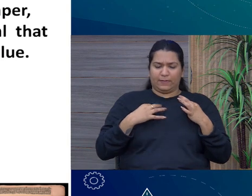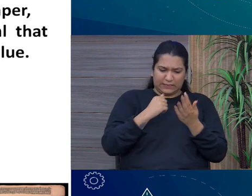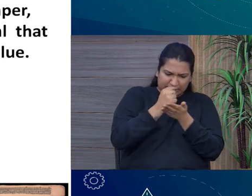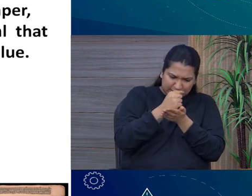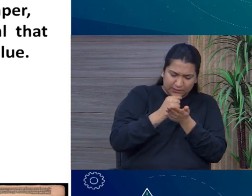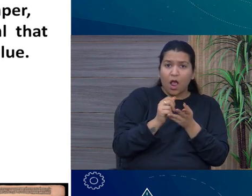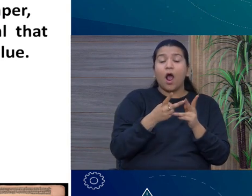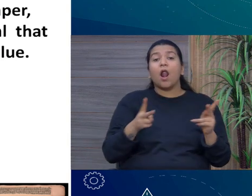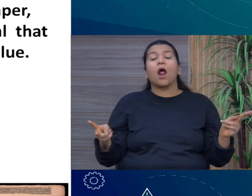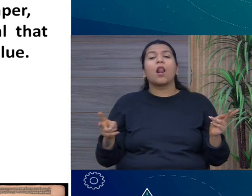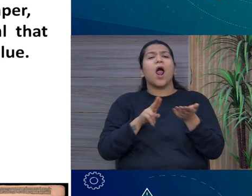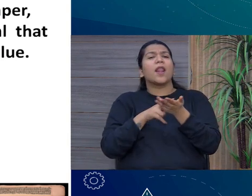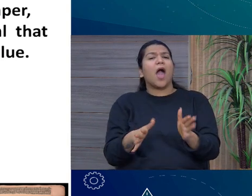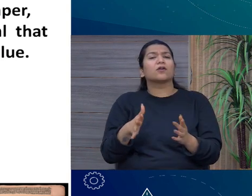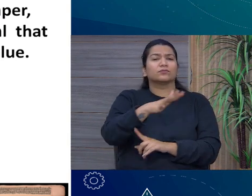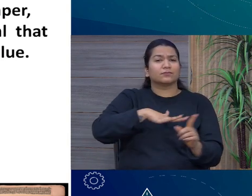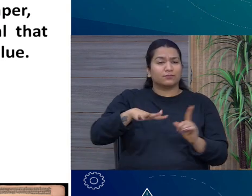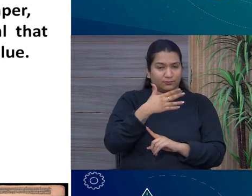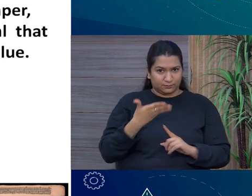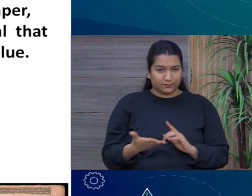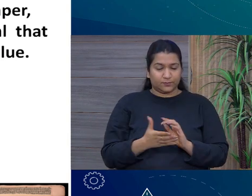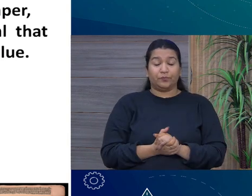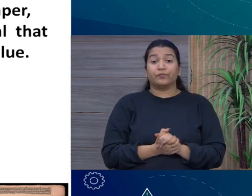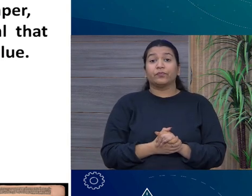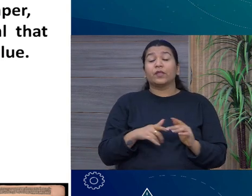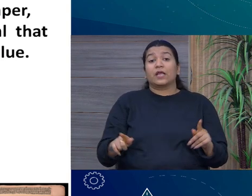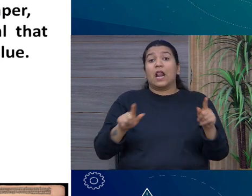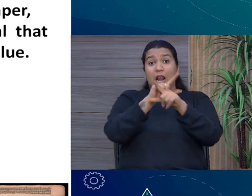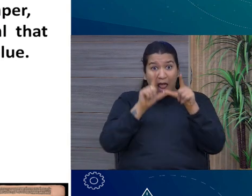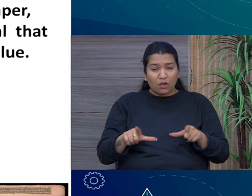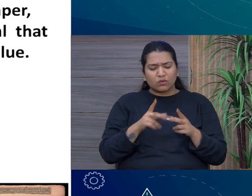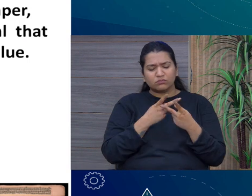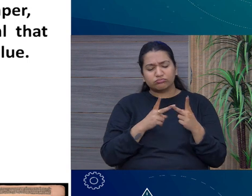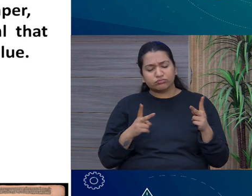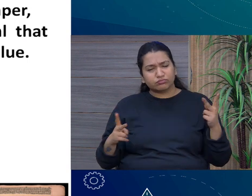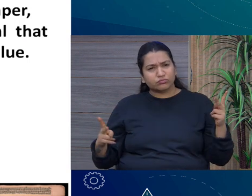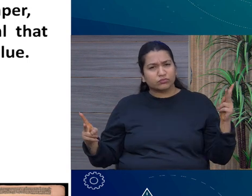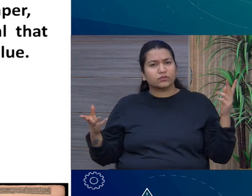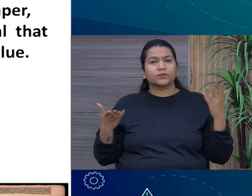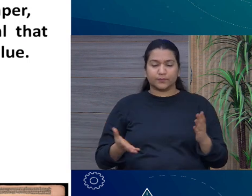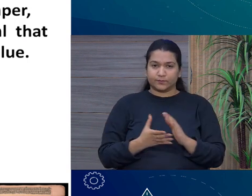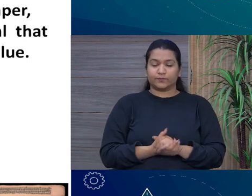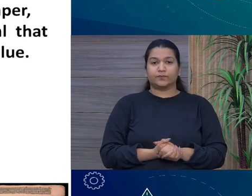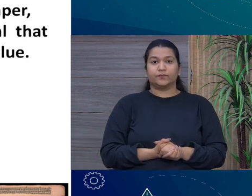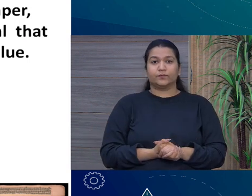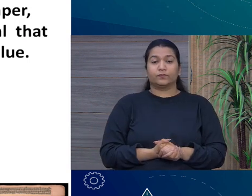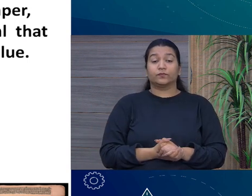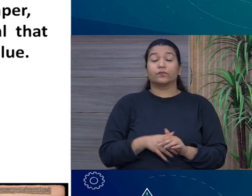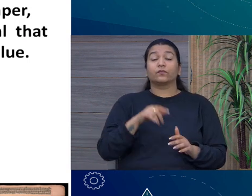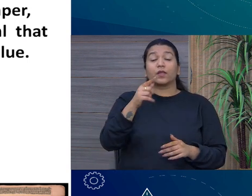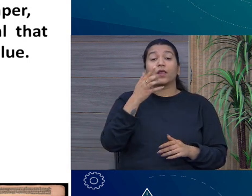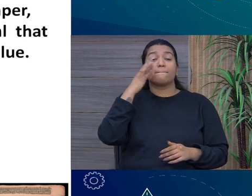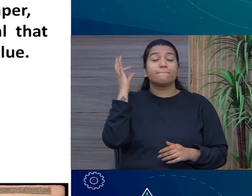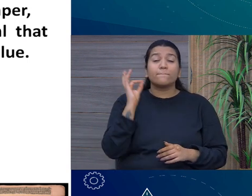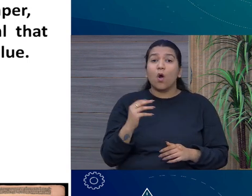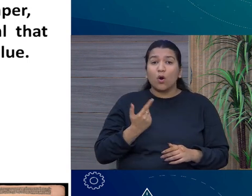था। और ये बहुत ही अलग अलग भाषाओं में भी लिखा गया है। उसके अलावा मैन्युस्क्रिप्ट का सबसे इम्पॉर्टेंट एक जो